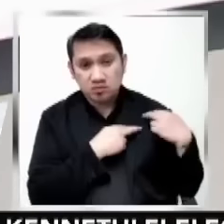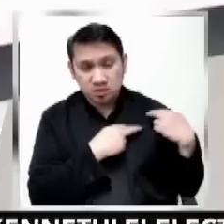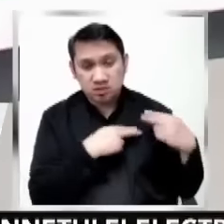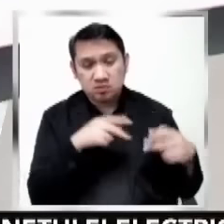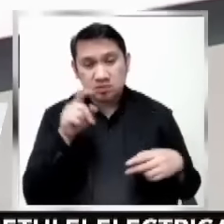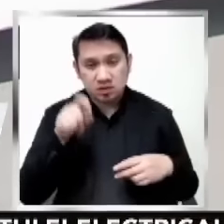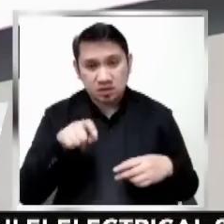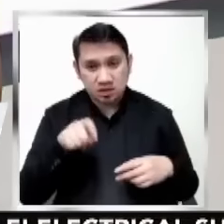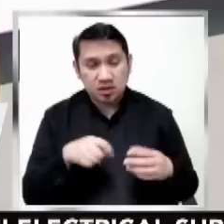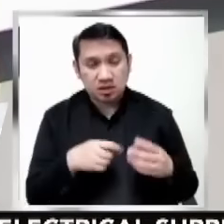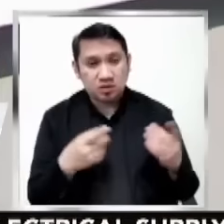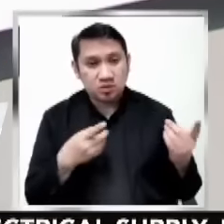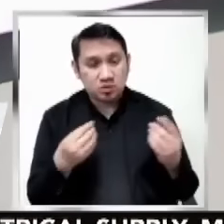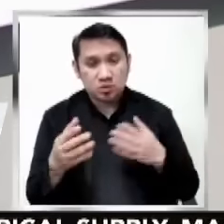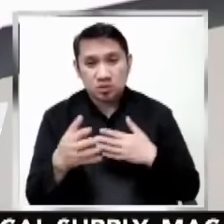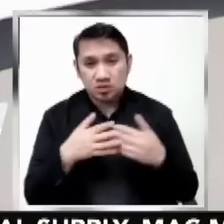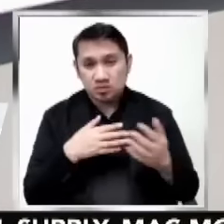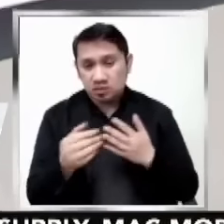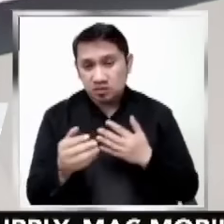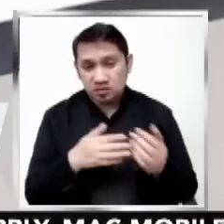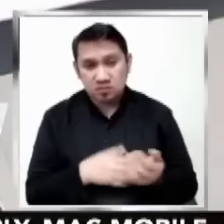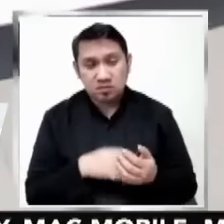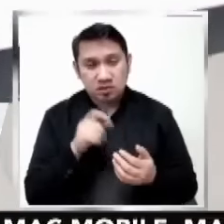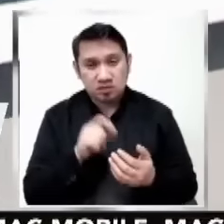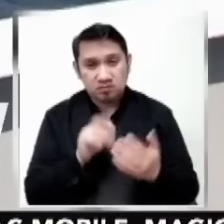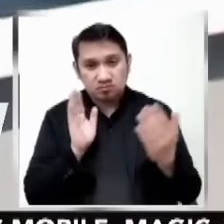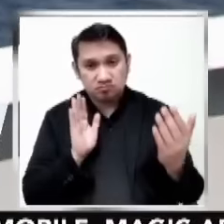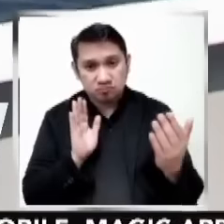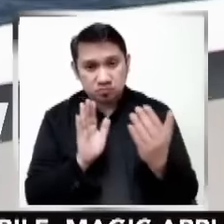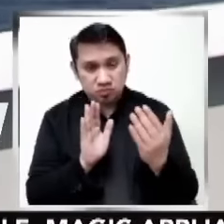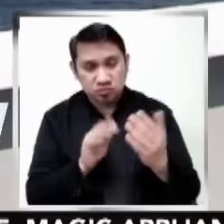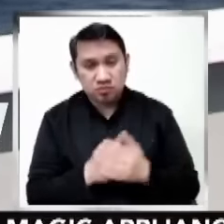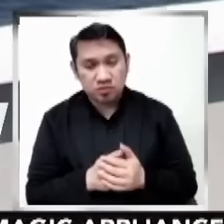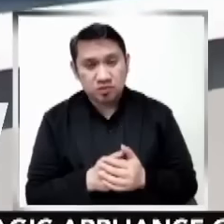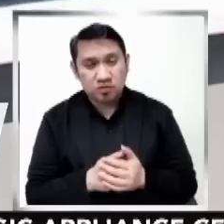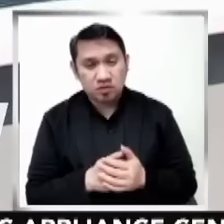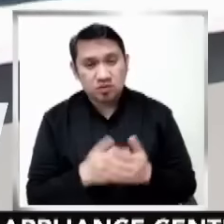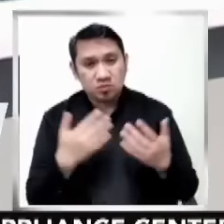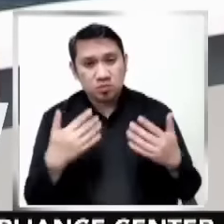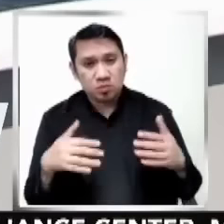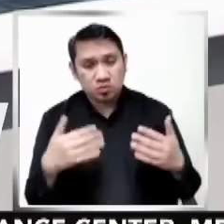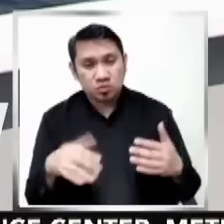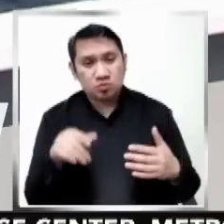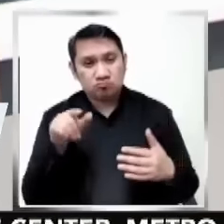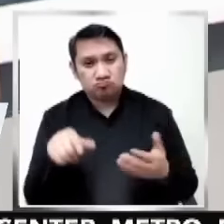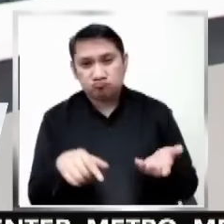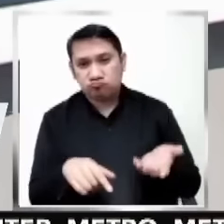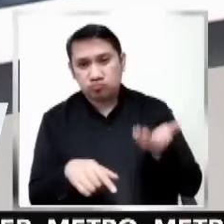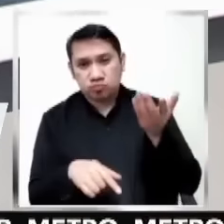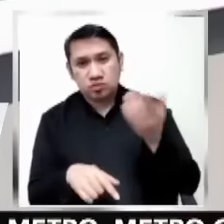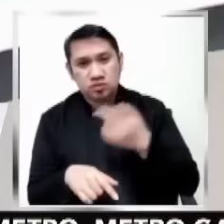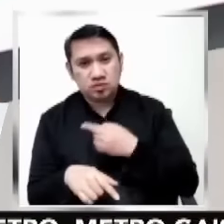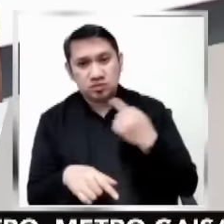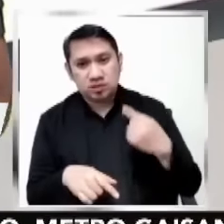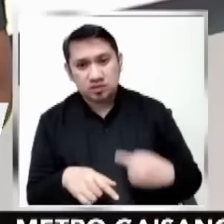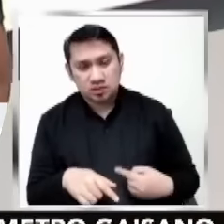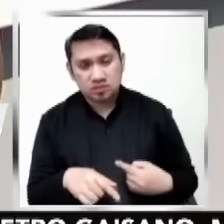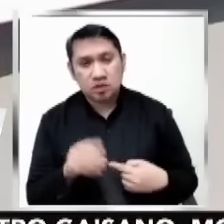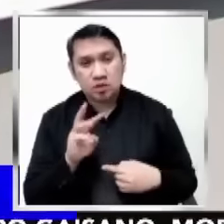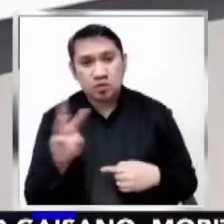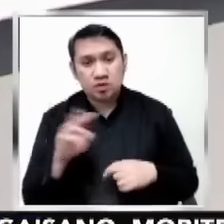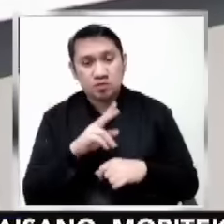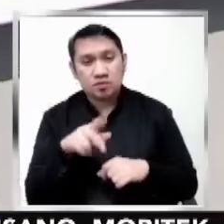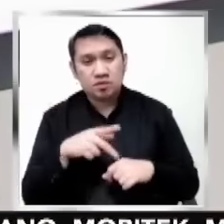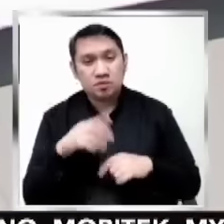kahit ibig sabihin ay tatapatan ng isang global superpower gaya ng China. Mula rito sa West Philippine Sea, para sa